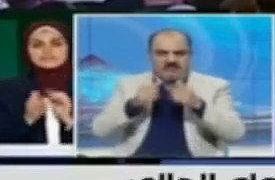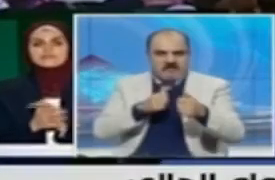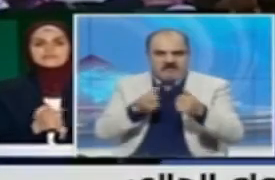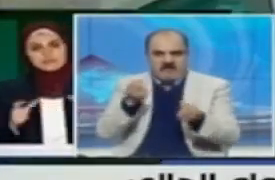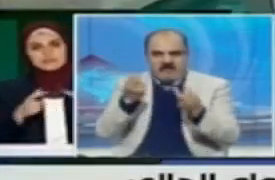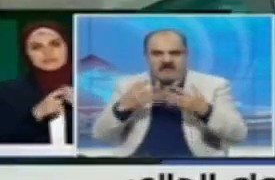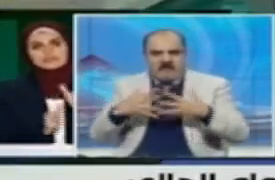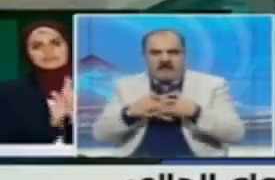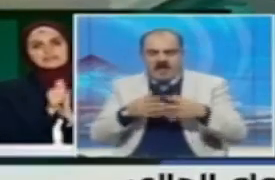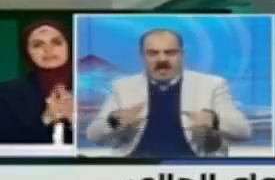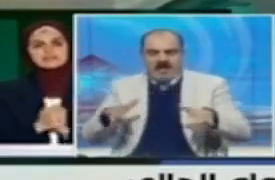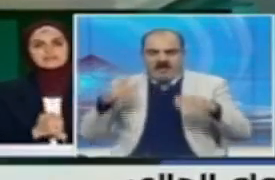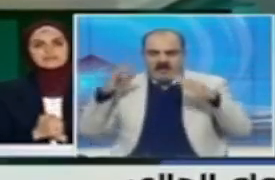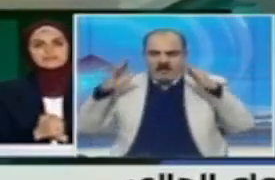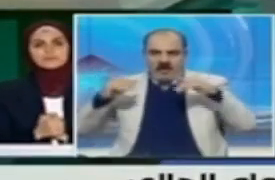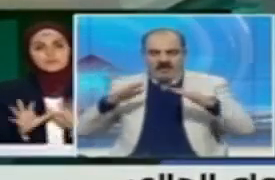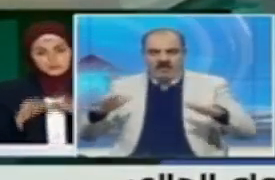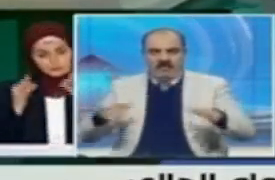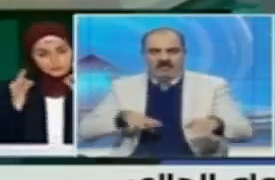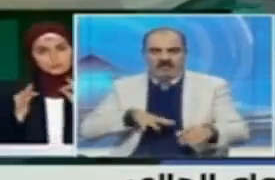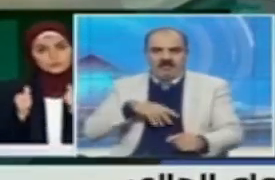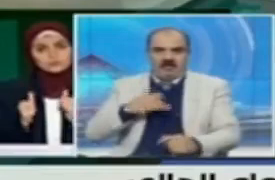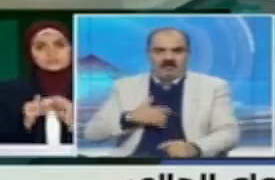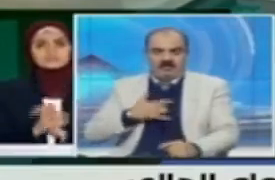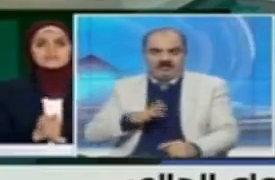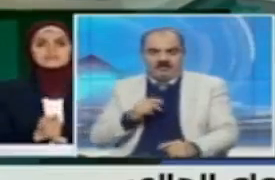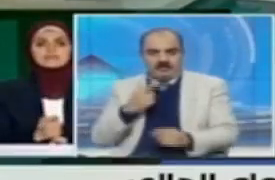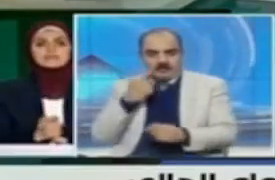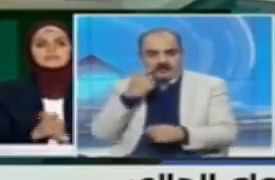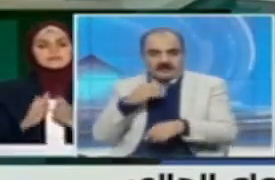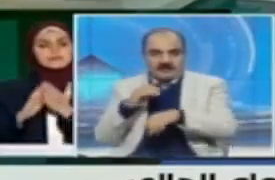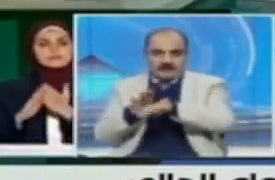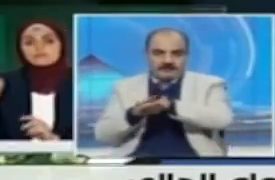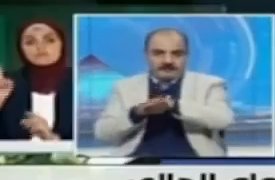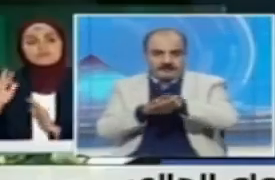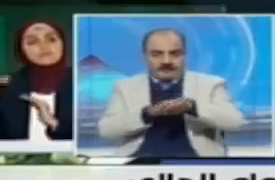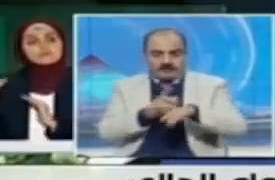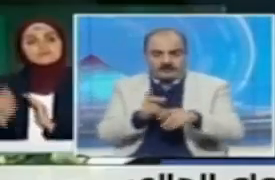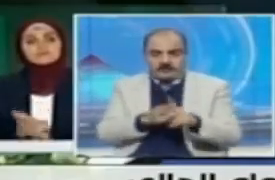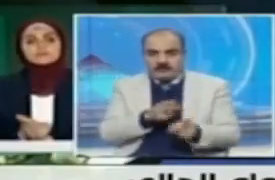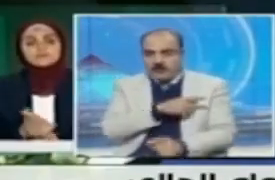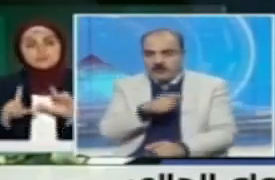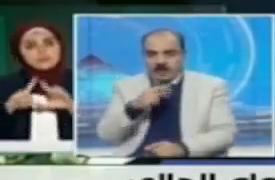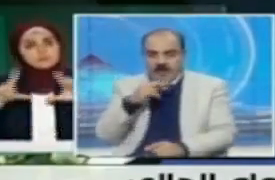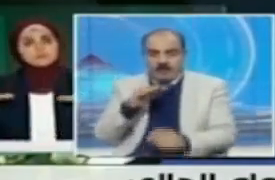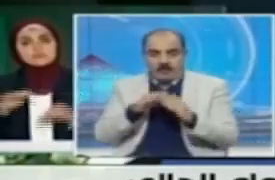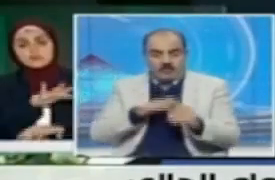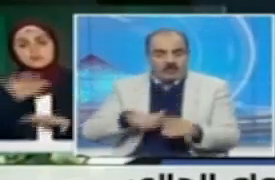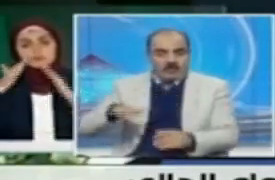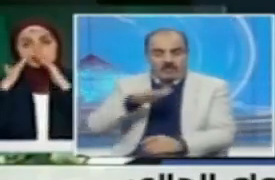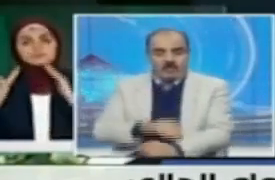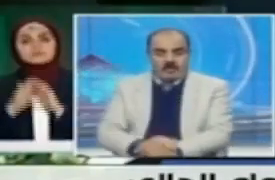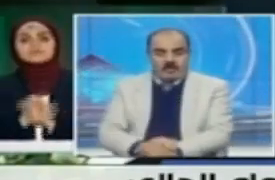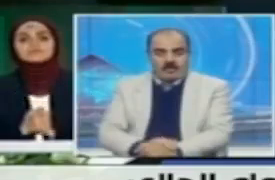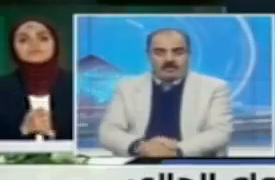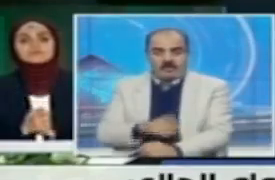شأنها إثارة البلبلة والفزع النفسي، وهو ما حذر منه الرئيس السيسي موجها كلمته للمصريين كافة. يا